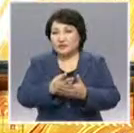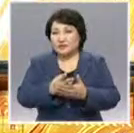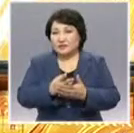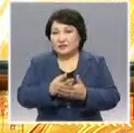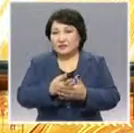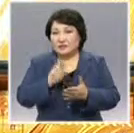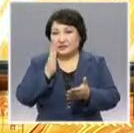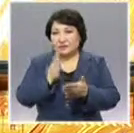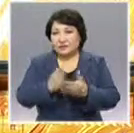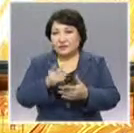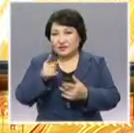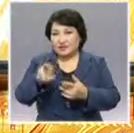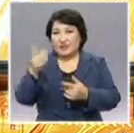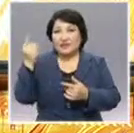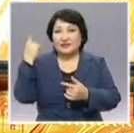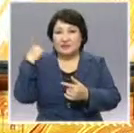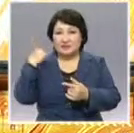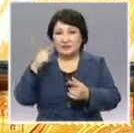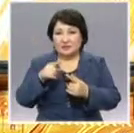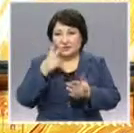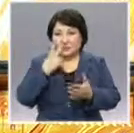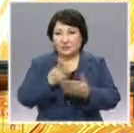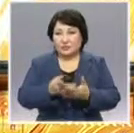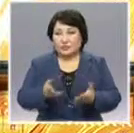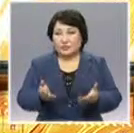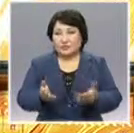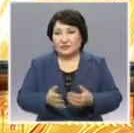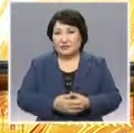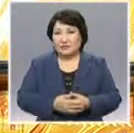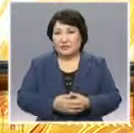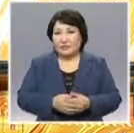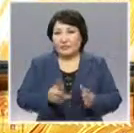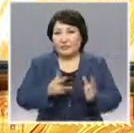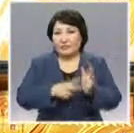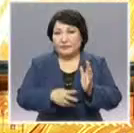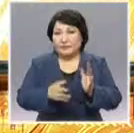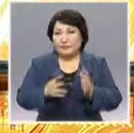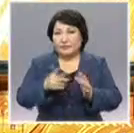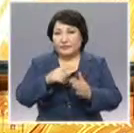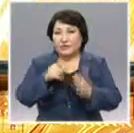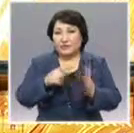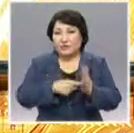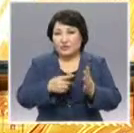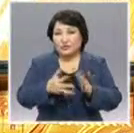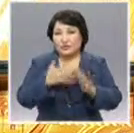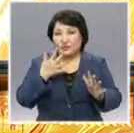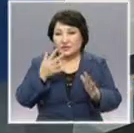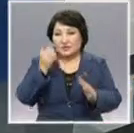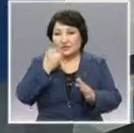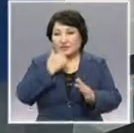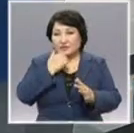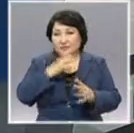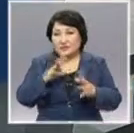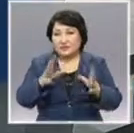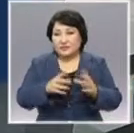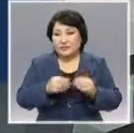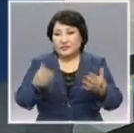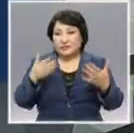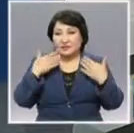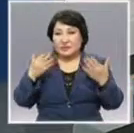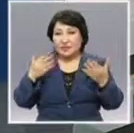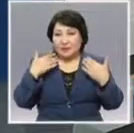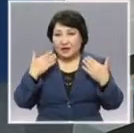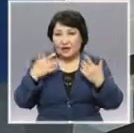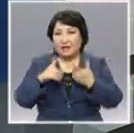арттарыңызда. Сол неге бітпейді? Мына уже 2-3 жыл болды. Сұрағыңыз түсінікті, рахмет. Жалпы жаңа саябаққа